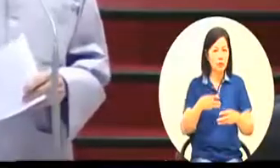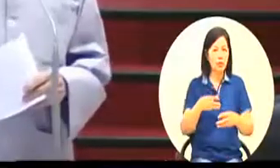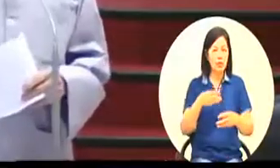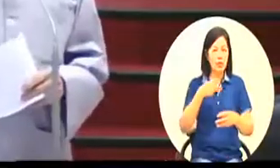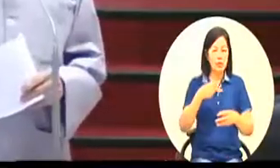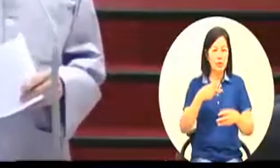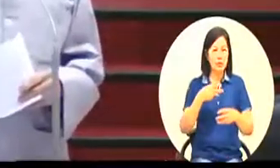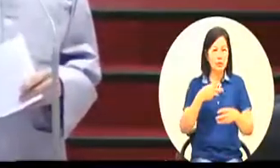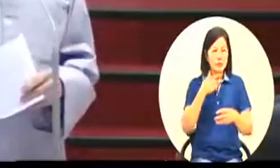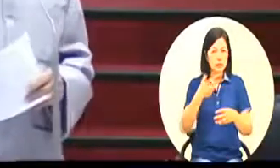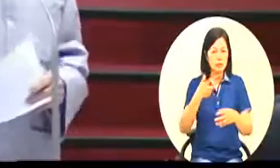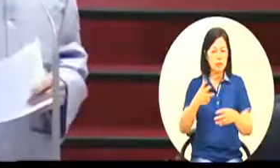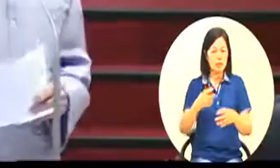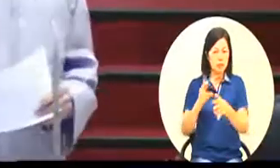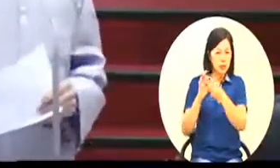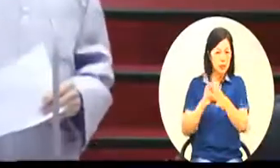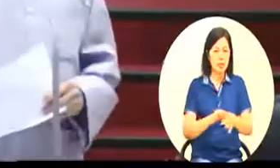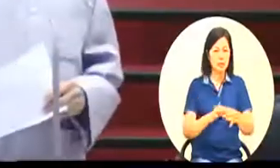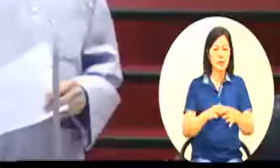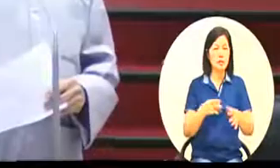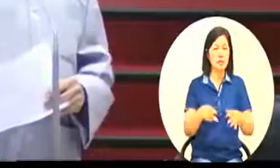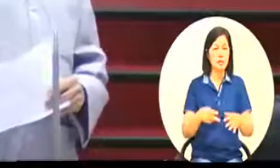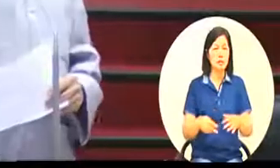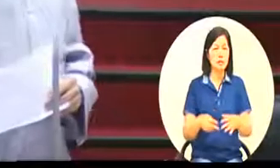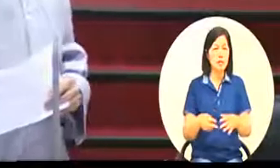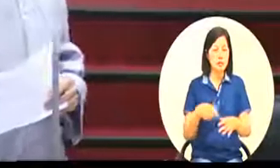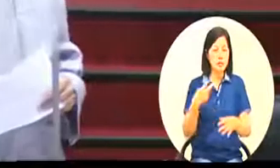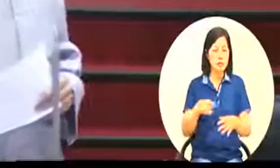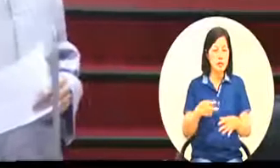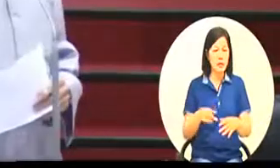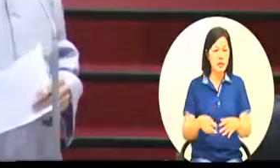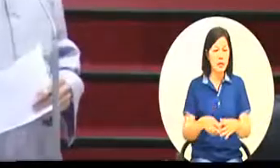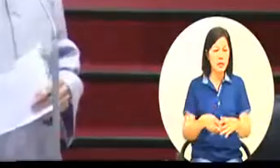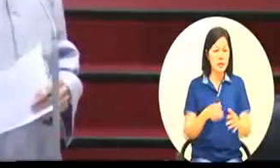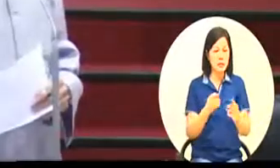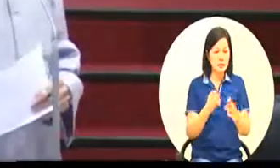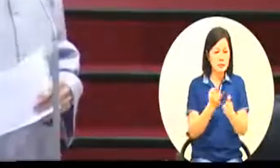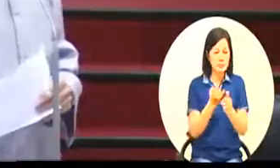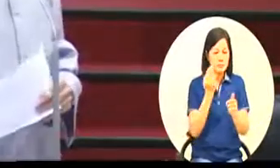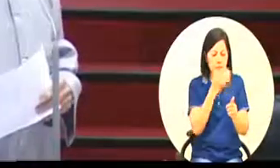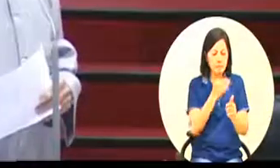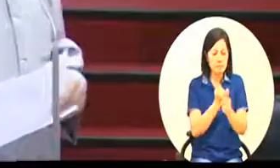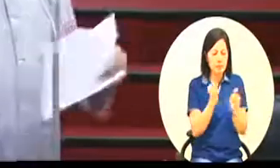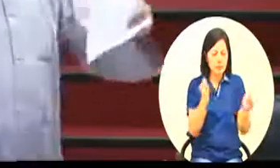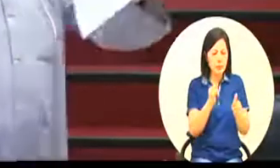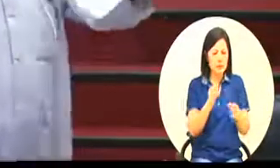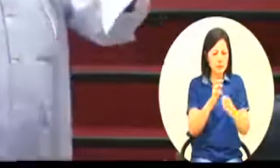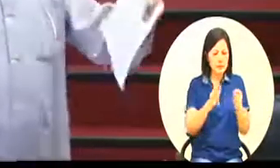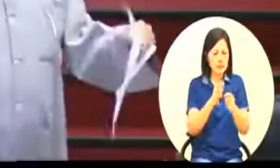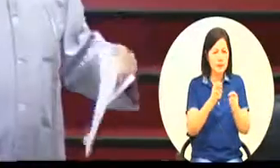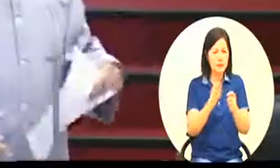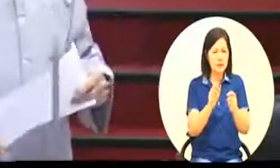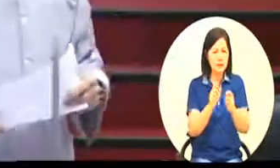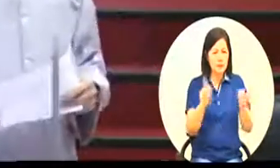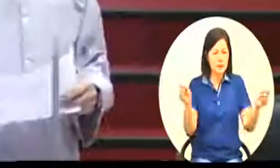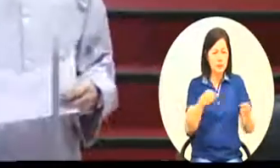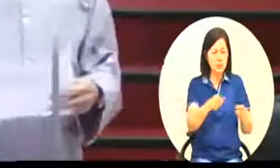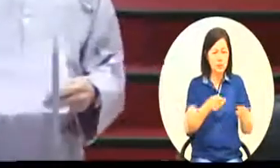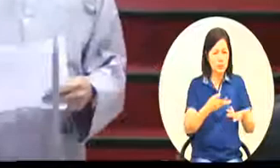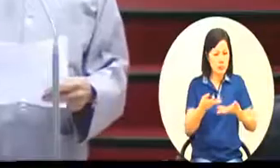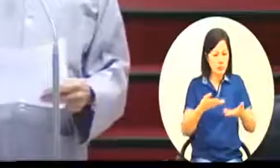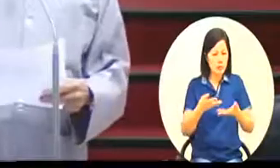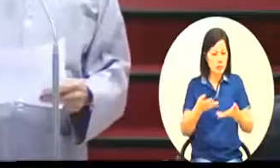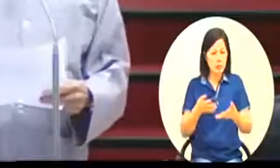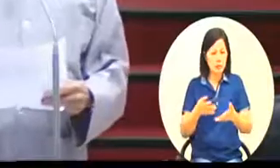代，人个翁仔头尾甲离婚嘞，好佳哉你到头事啊，甲三十当前这个案头过公开，甲你到法